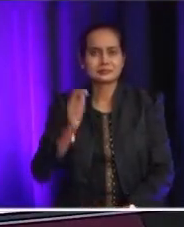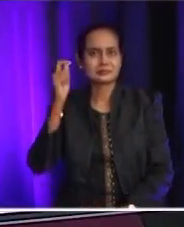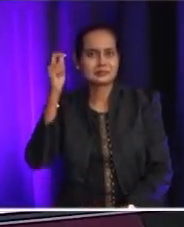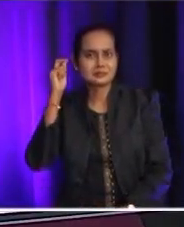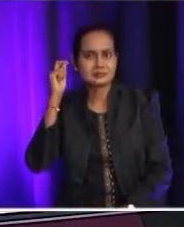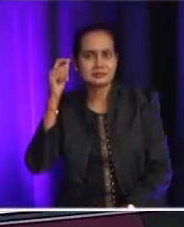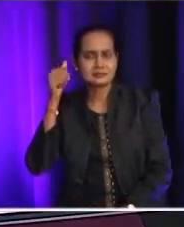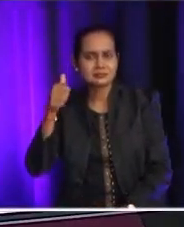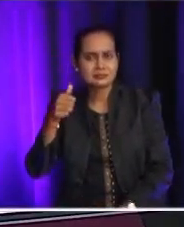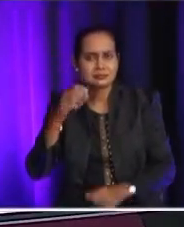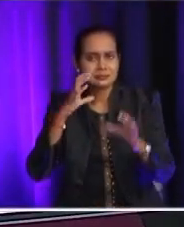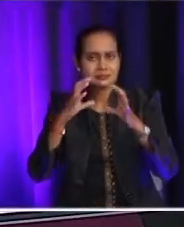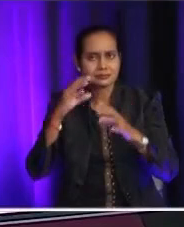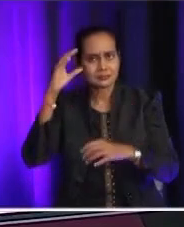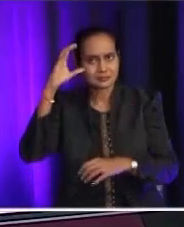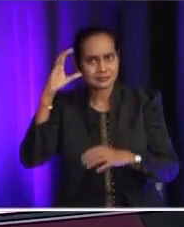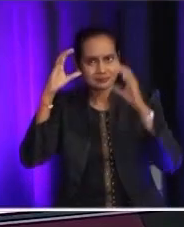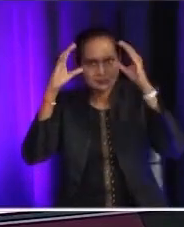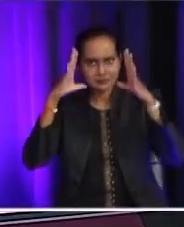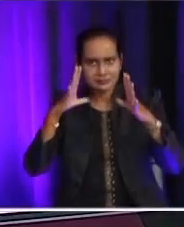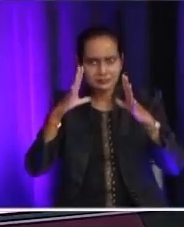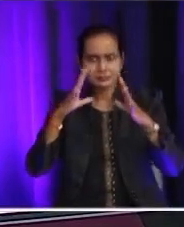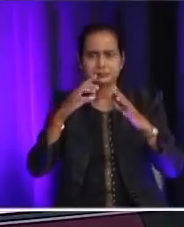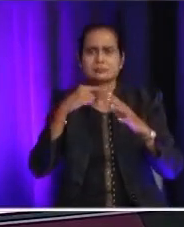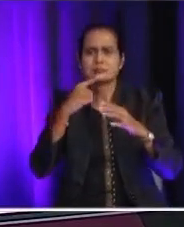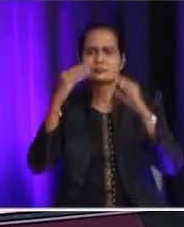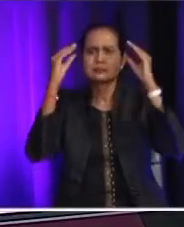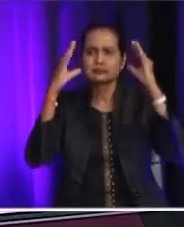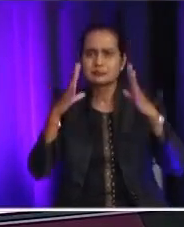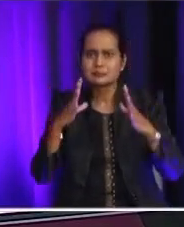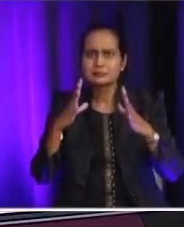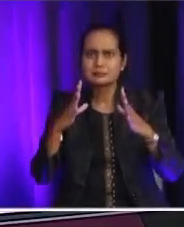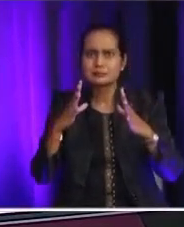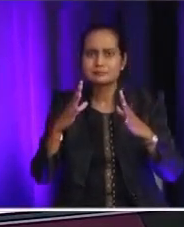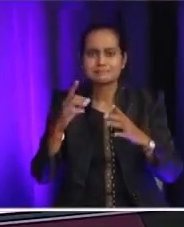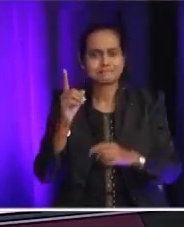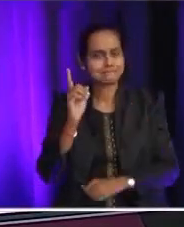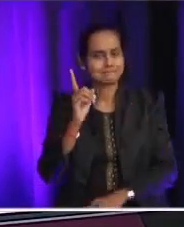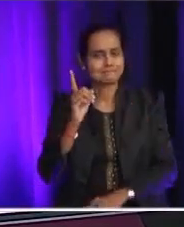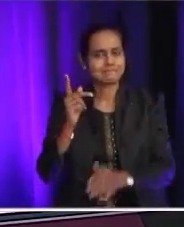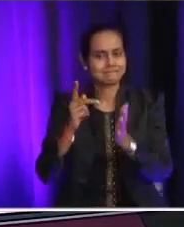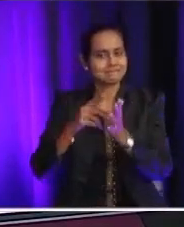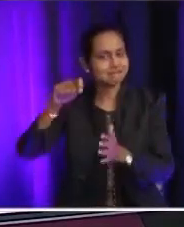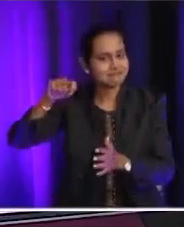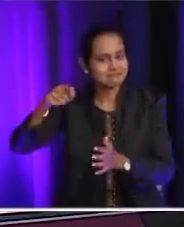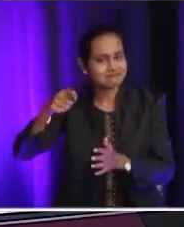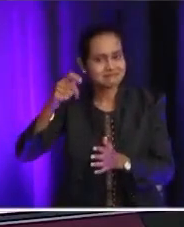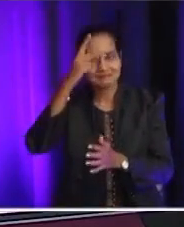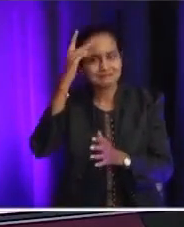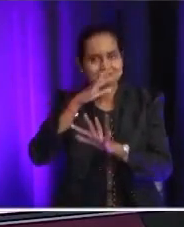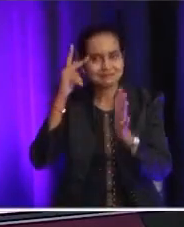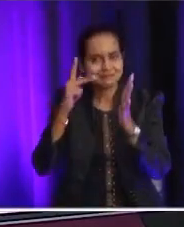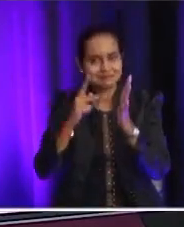ya? Ya, betul. Cikgu siapa ni? Ish. Akmal ni nak kena cubik ni sebab tak kenal ni Cikgu Zainab